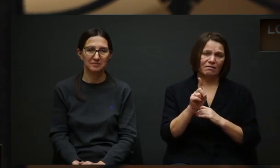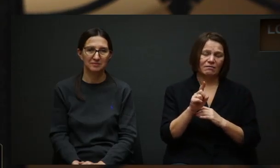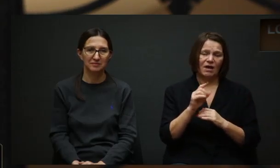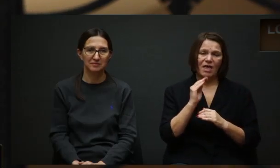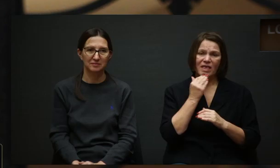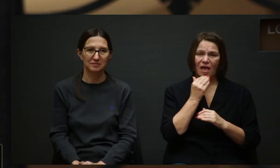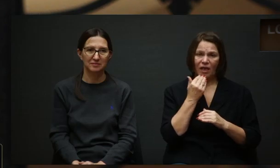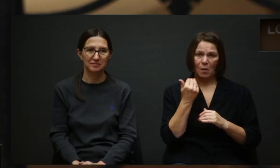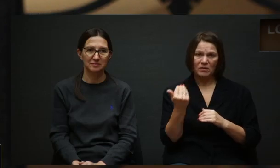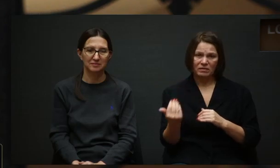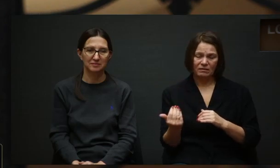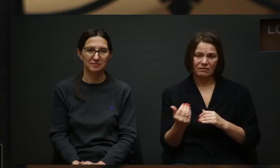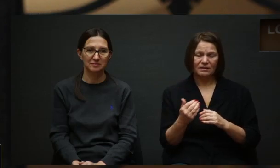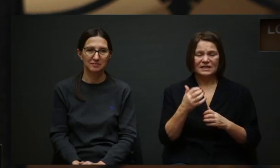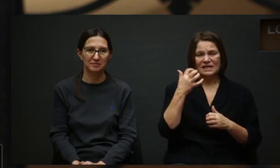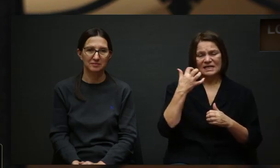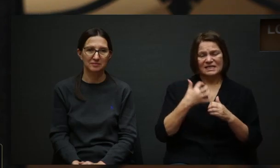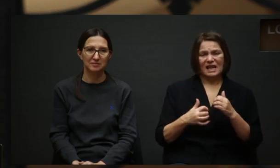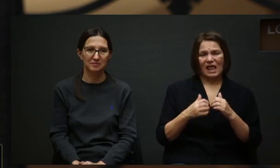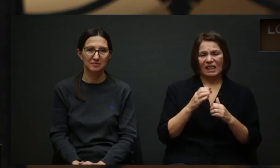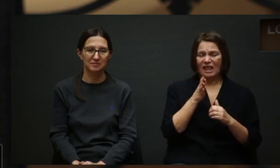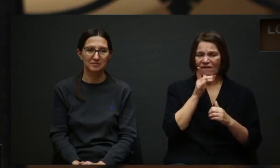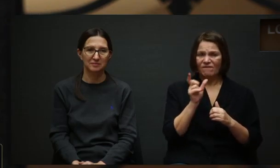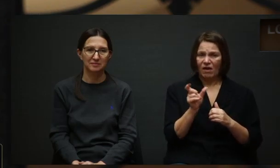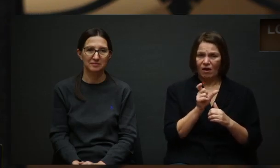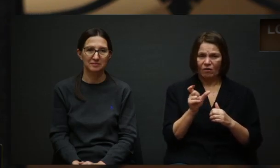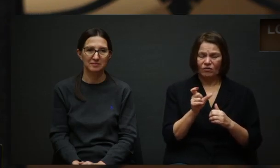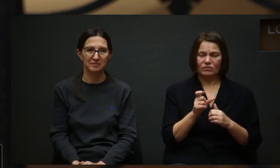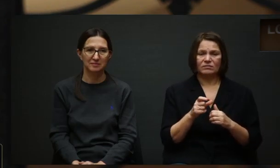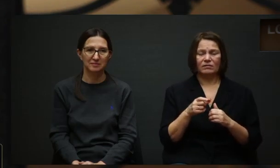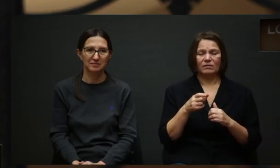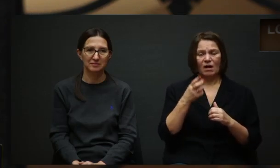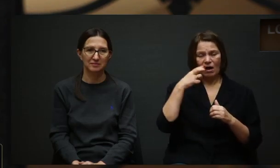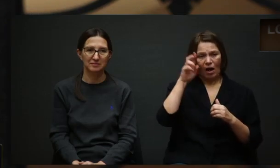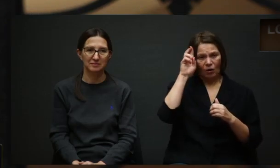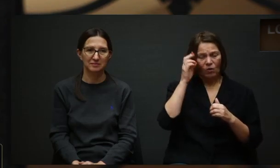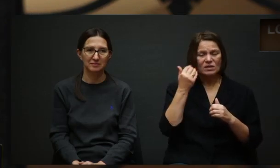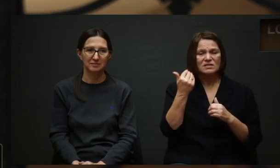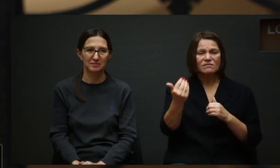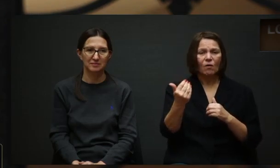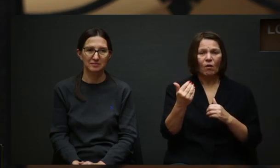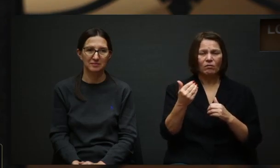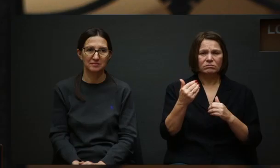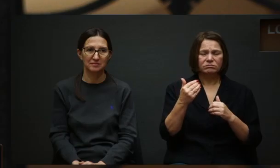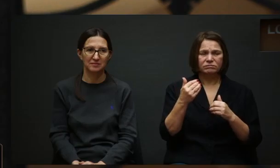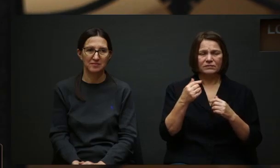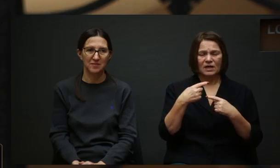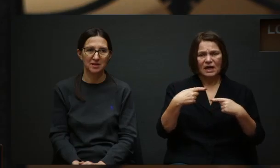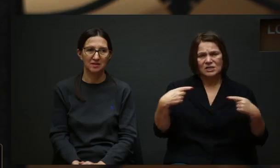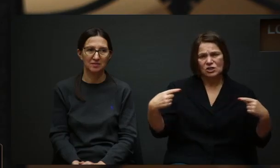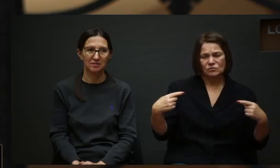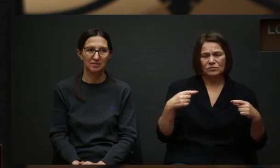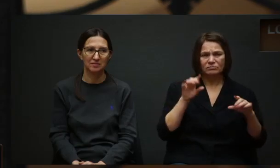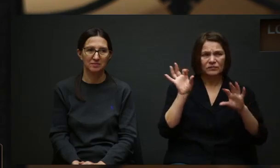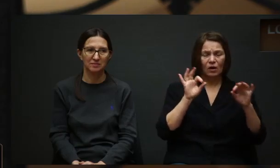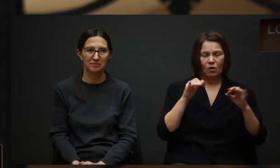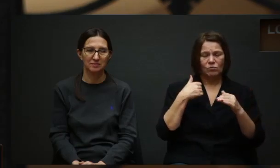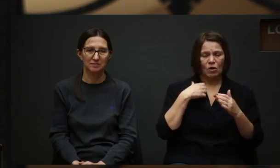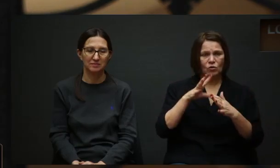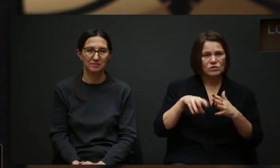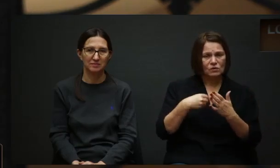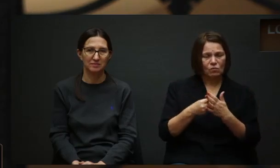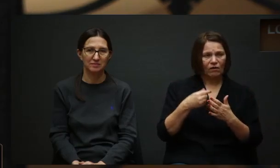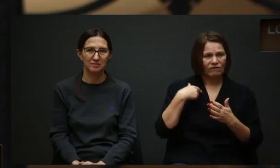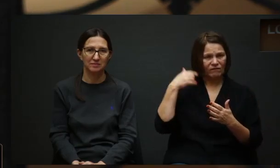Египта, средневекового зала Лаокоона с его хитросплетениями, которые, конечно, до сих пор вот у меня сейчас в голове как